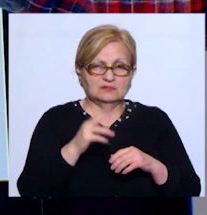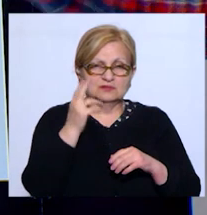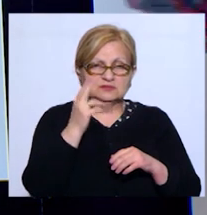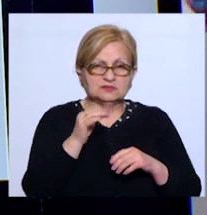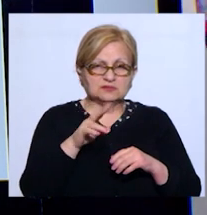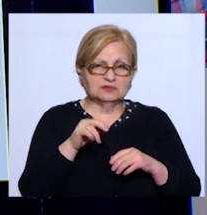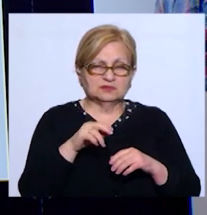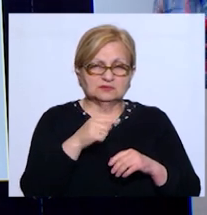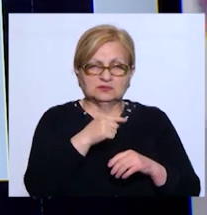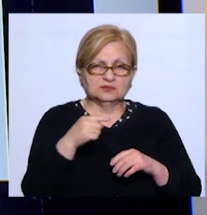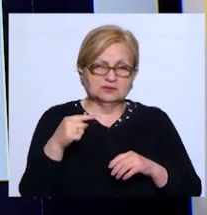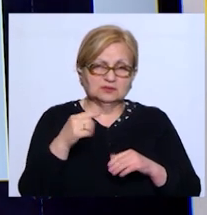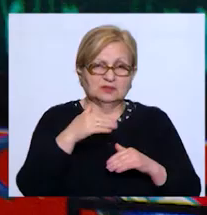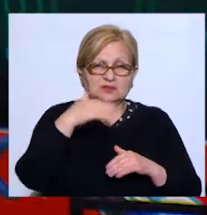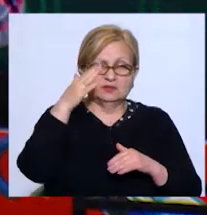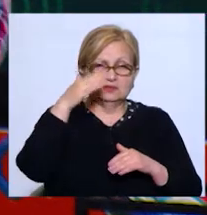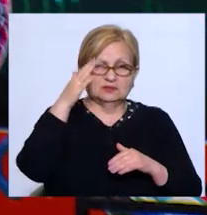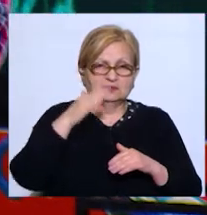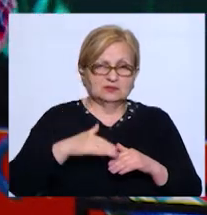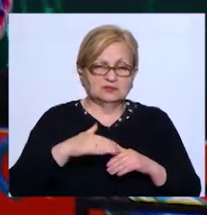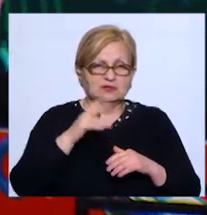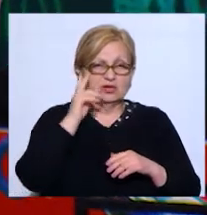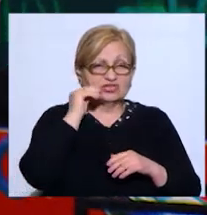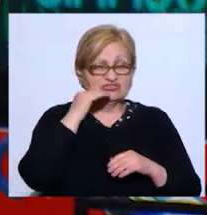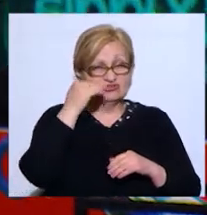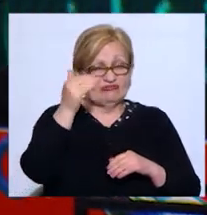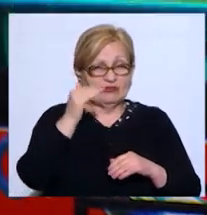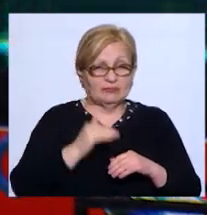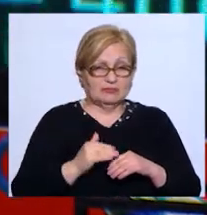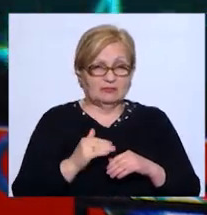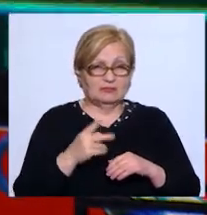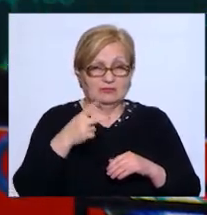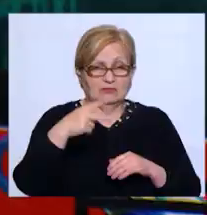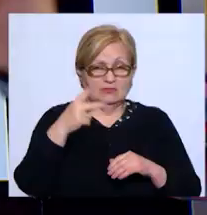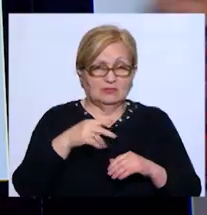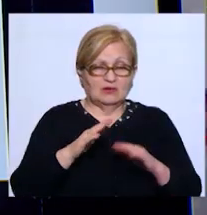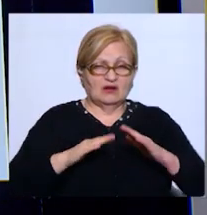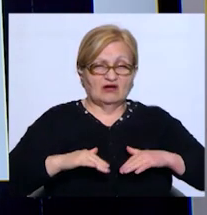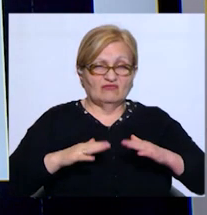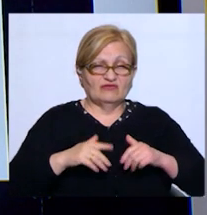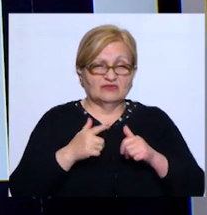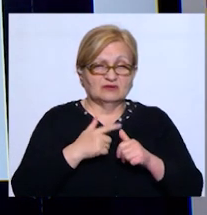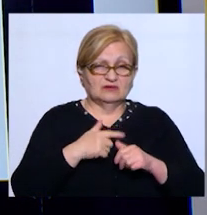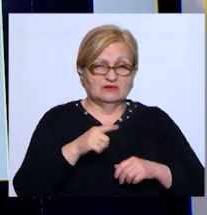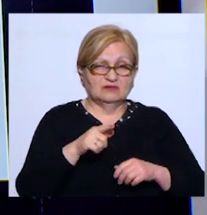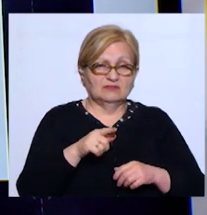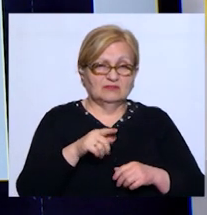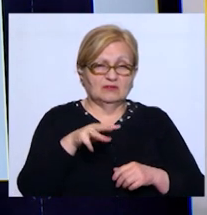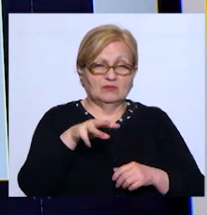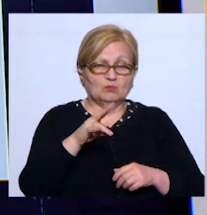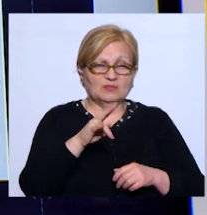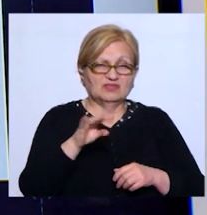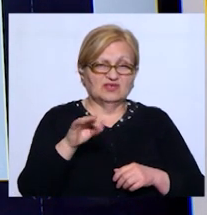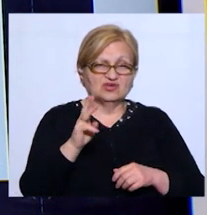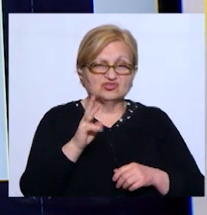ხაზი, წილადის ხაზის ზემოთაც და ქვემოთაც რიცხვები წერია. რიცხვი, რომელიც ქვემოთ წერია, მას ქვია